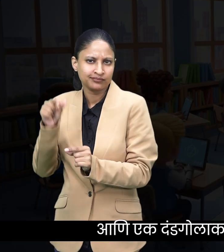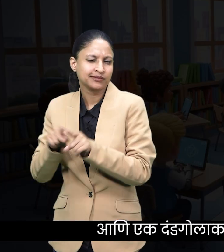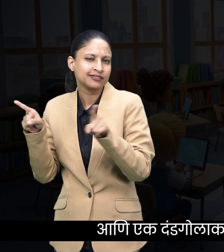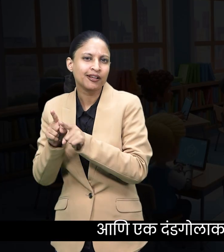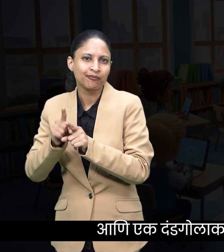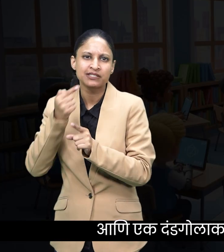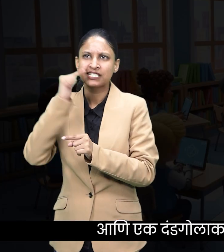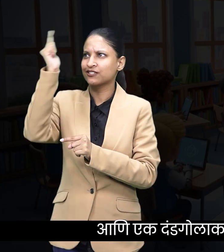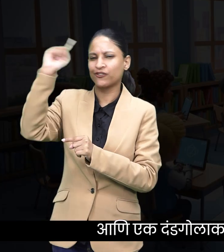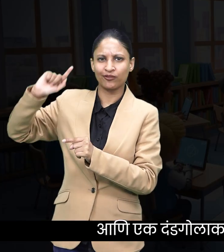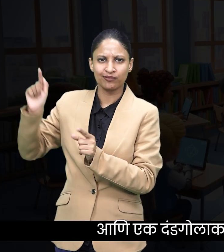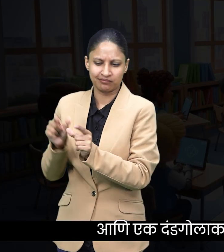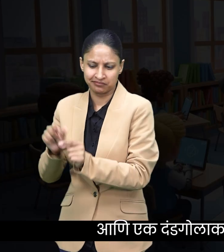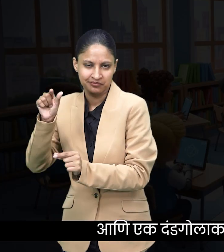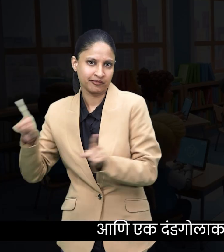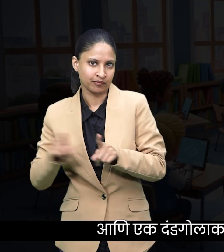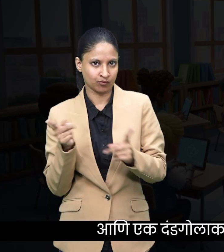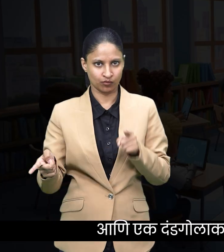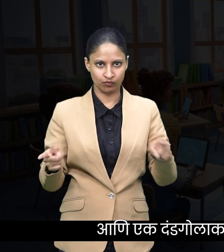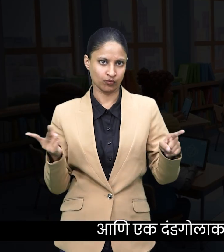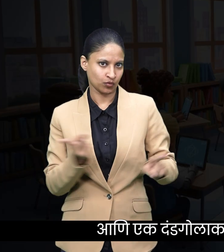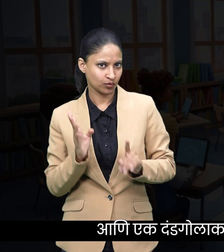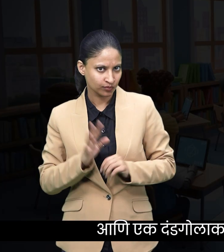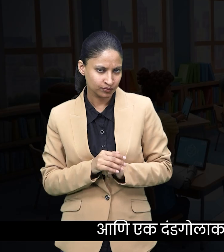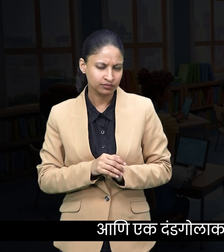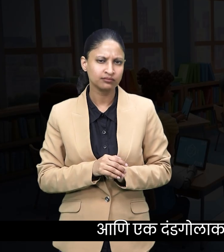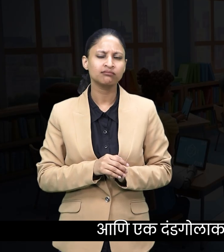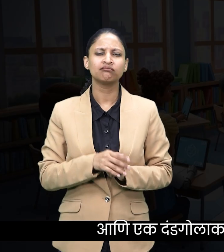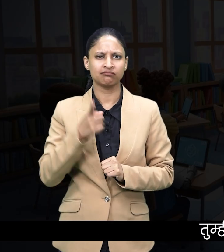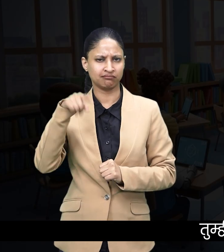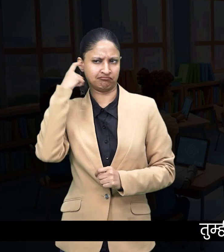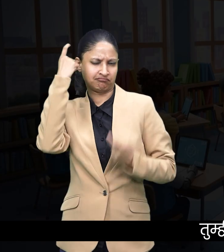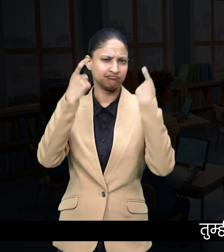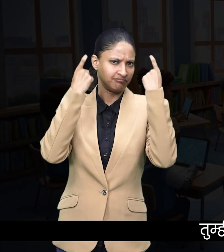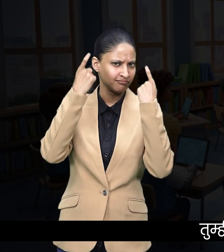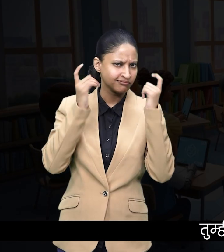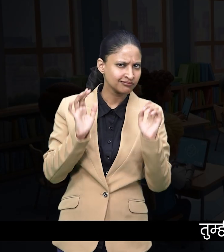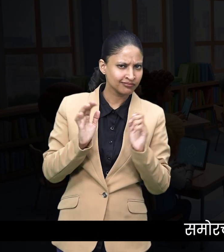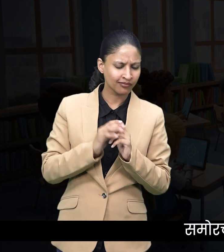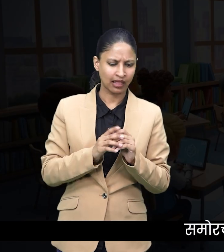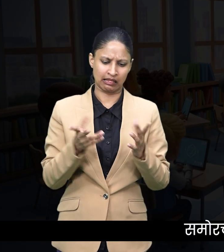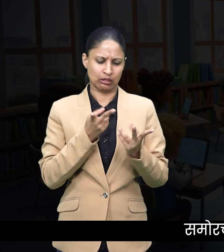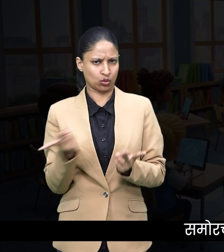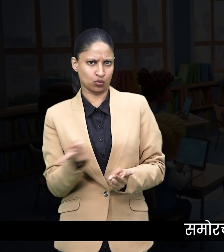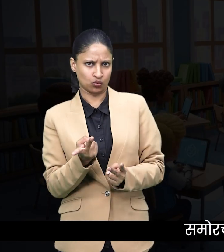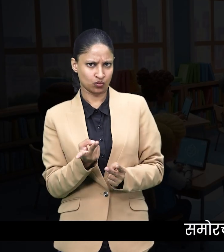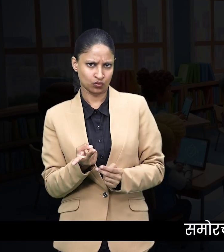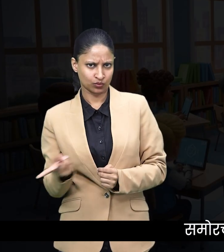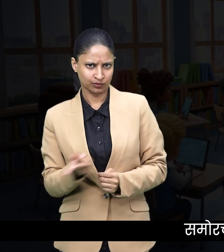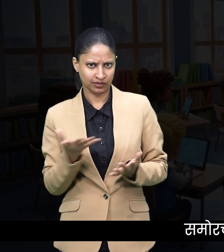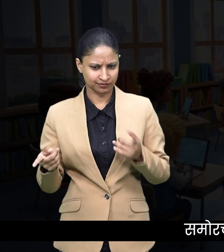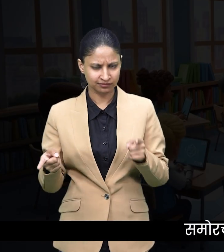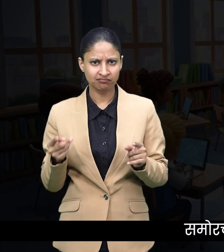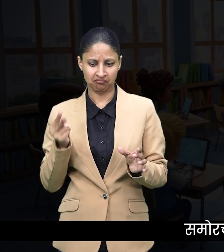आणि एक दंडगोलाकार चॉकच्या तुकड्यासारखा दाखवतो. तुम्ही अंदाज लावू शकता समोरचा देखावा कसा